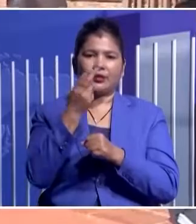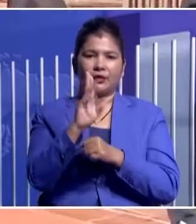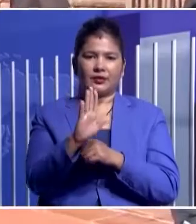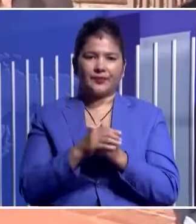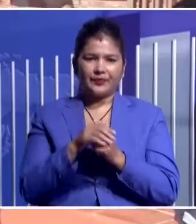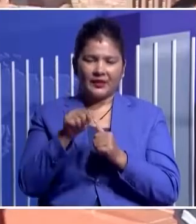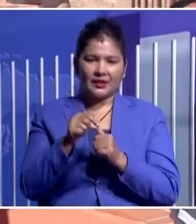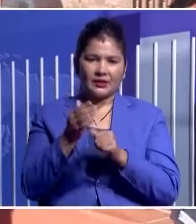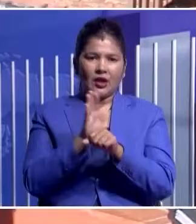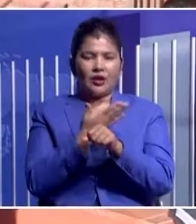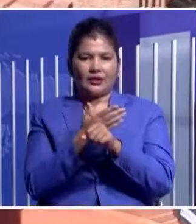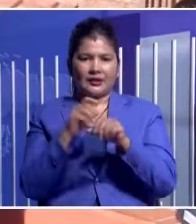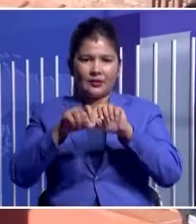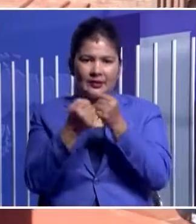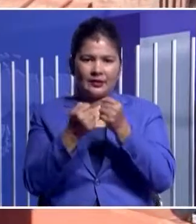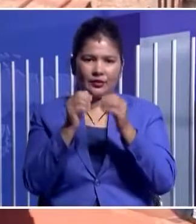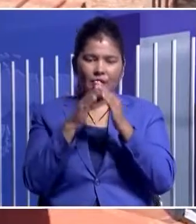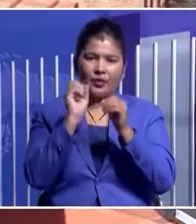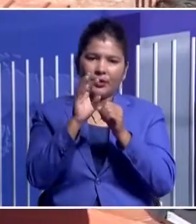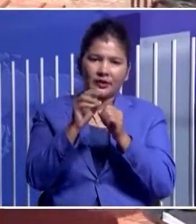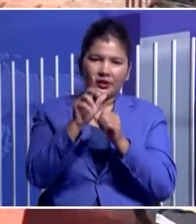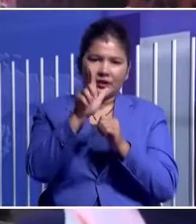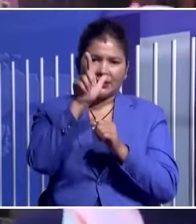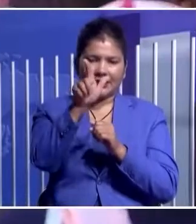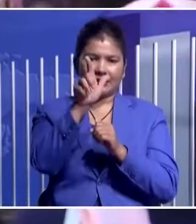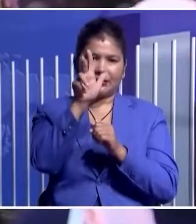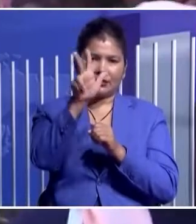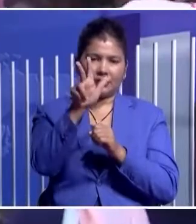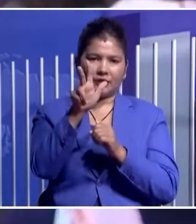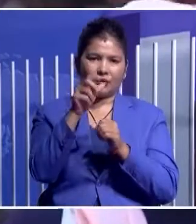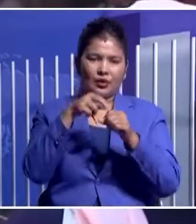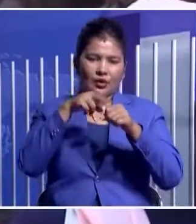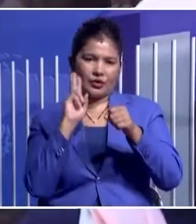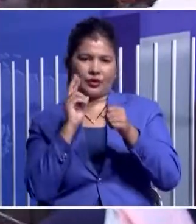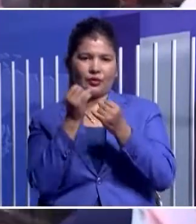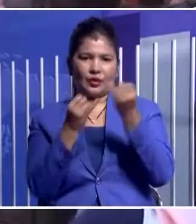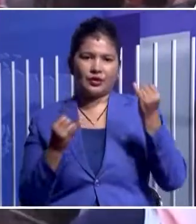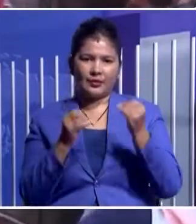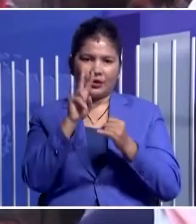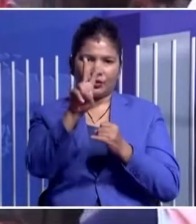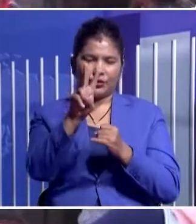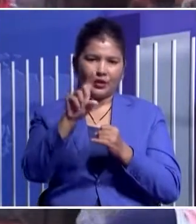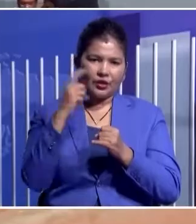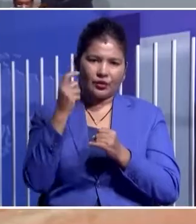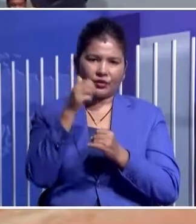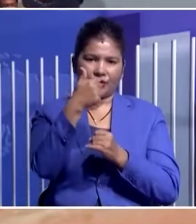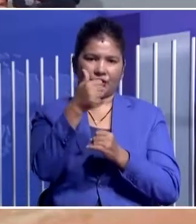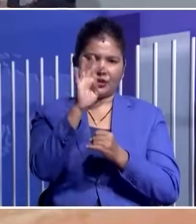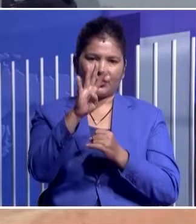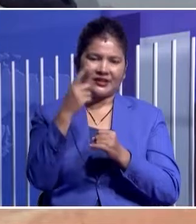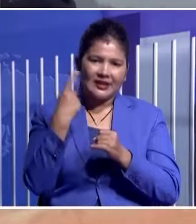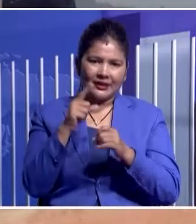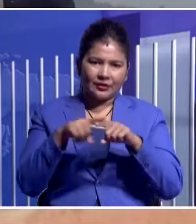छ। यसअघि जीर्ण बन्दै गएको मन्दिरलाई 2078 चैत मसान्तमा 2,64,00,000 खर्च गरेर बनाइएको